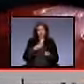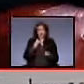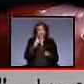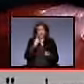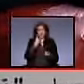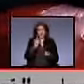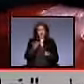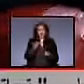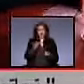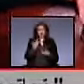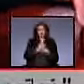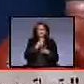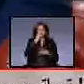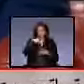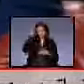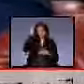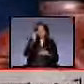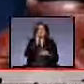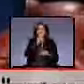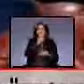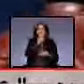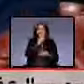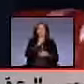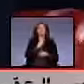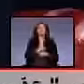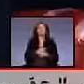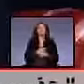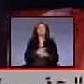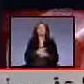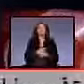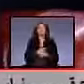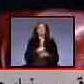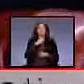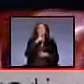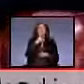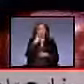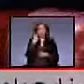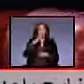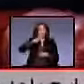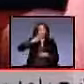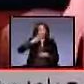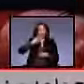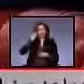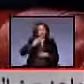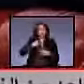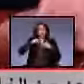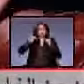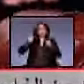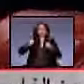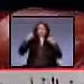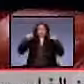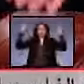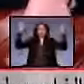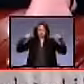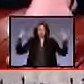انا عشان الفيل ولا ايه؟ عشان الفيل. اخلي هو الفيل بقى لوحده واحنا خلينا انا عايز في 2014 عايز بقى ارجع ابتدي بقى اظبط